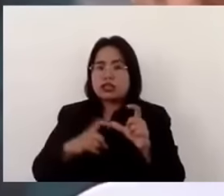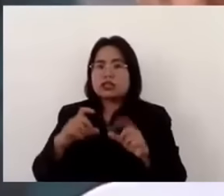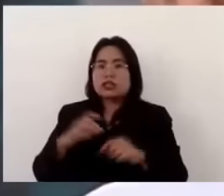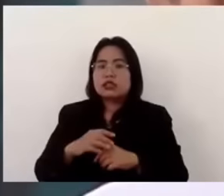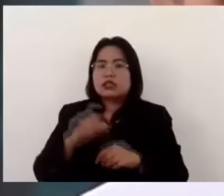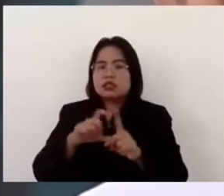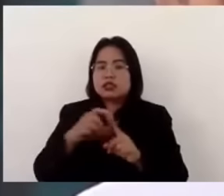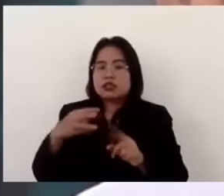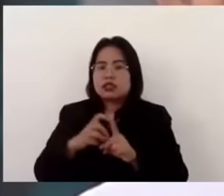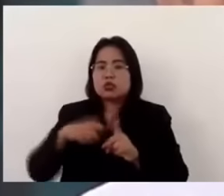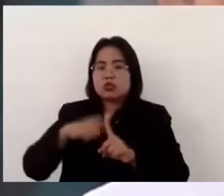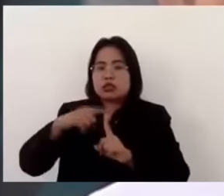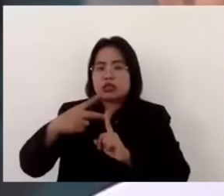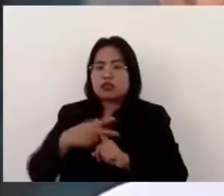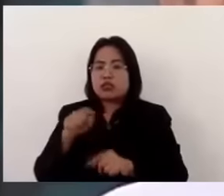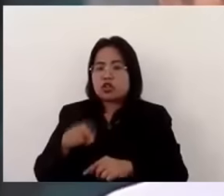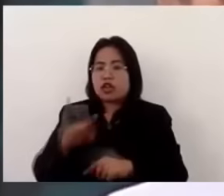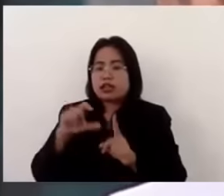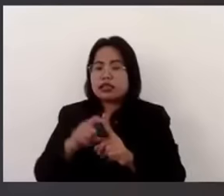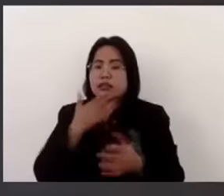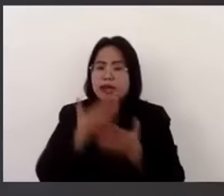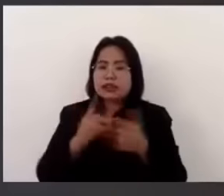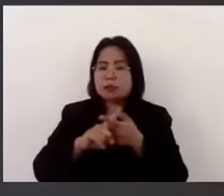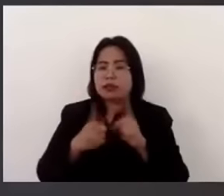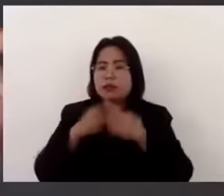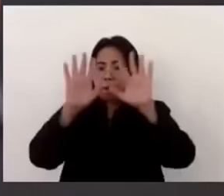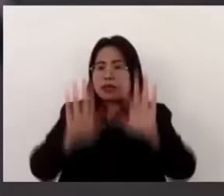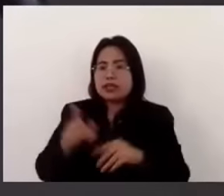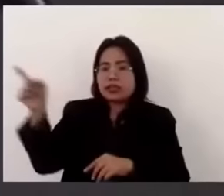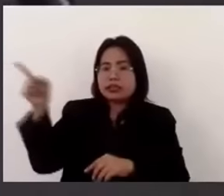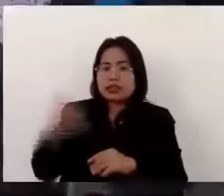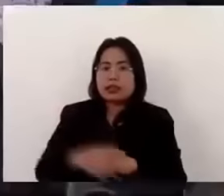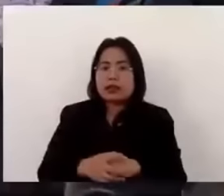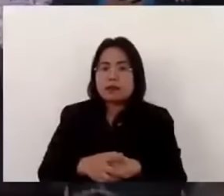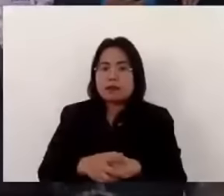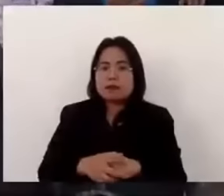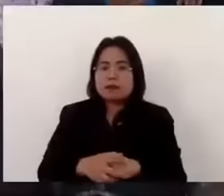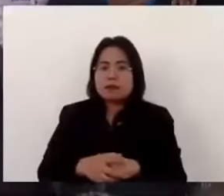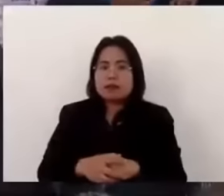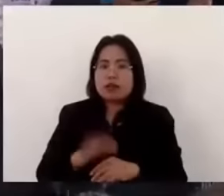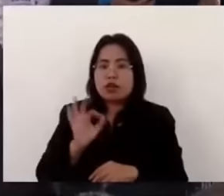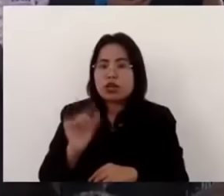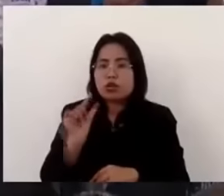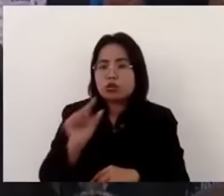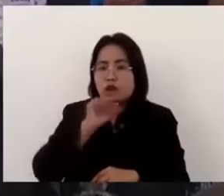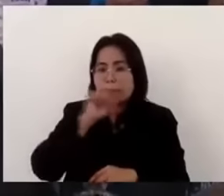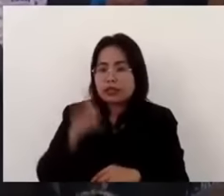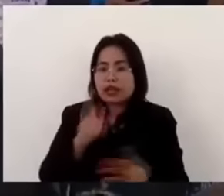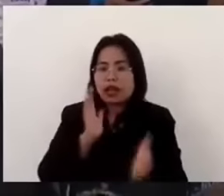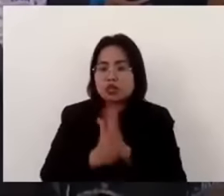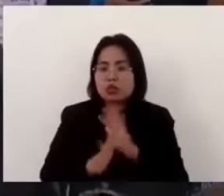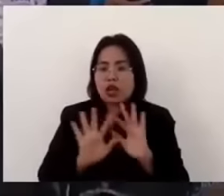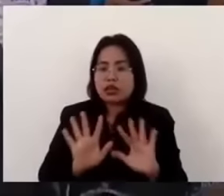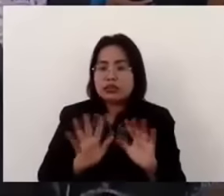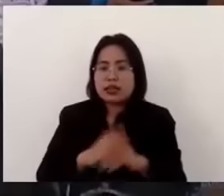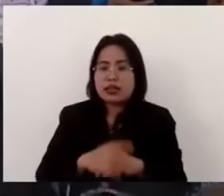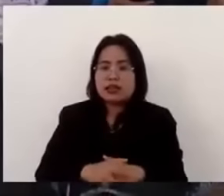deduk.id terima kasih buat teman-teman media yang ada di sana untuk pertanyaannya langsung